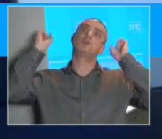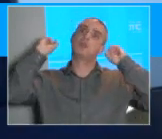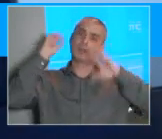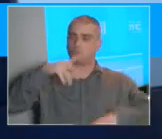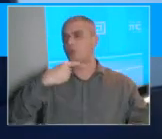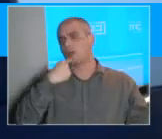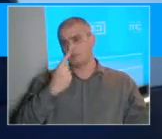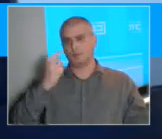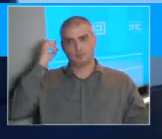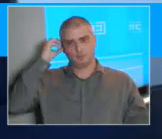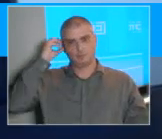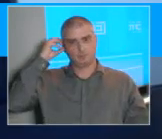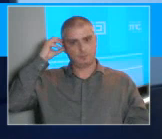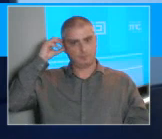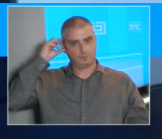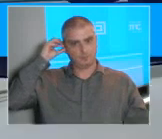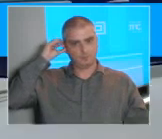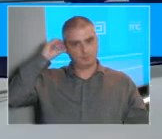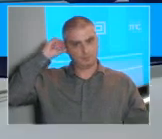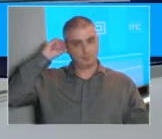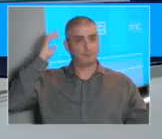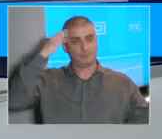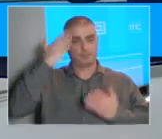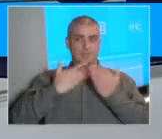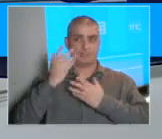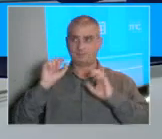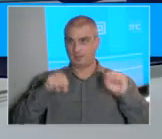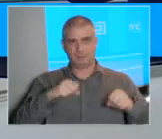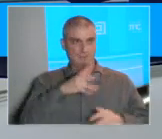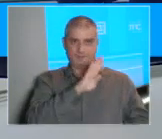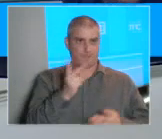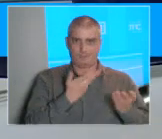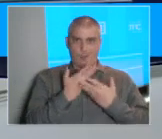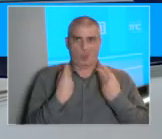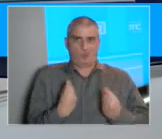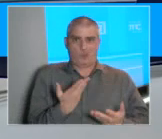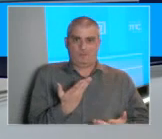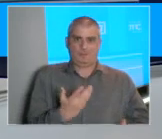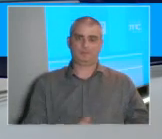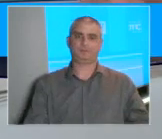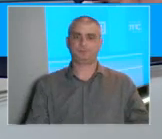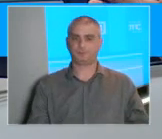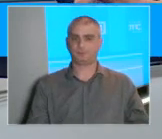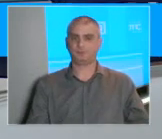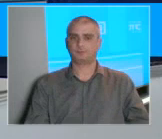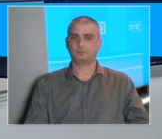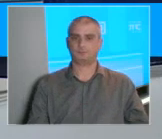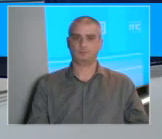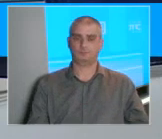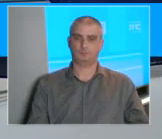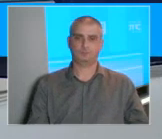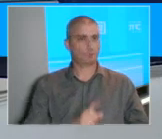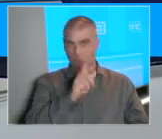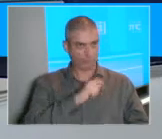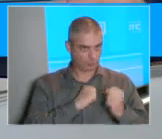אמר את הדברים בצורה ברורה. בוא נאמר שאנחנו גם מכירים את היחסים שבין נתניהו לבין הנשיא, אי אפשר לומר שרובי ריבלין הוא איש ימין של נתניהו.